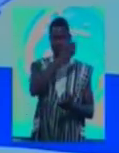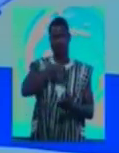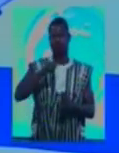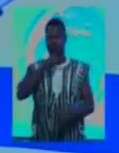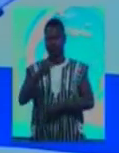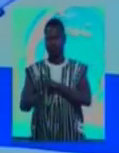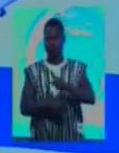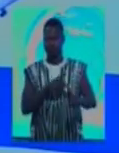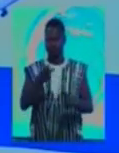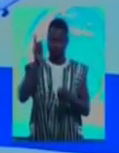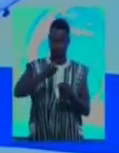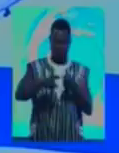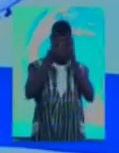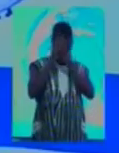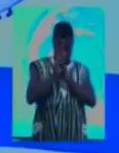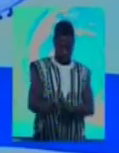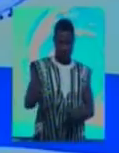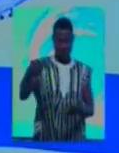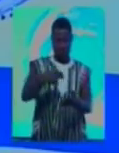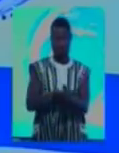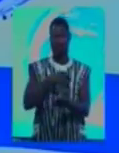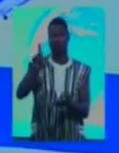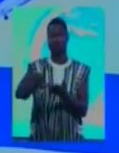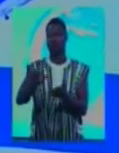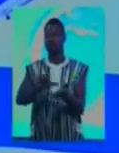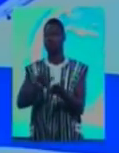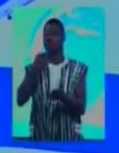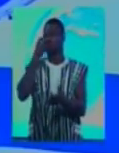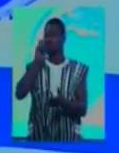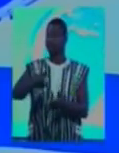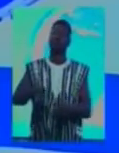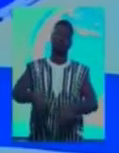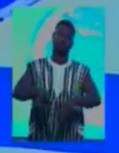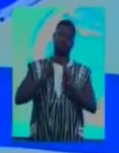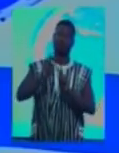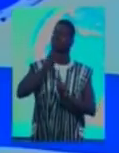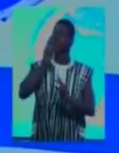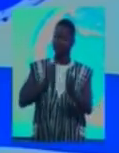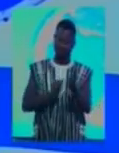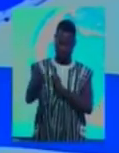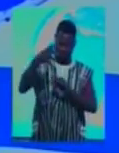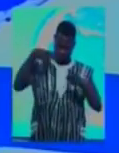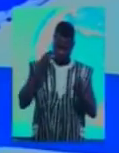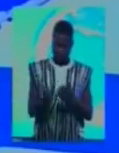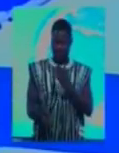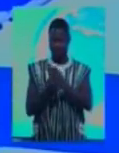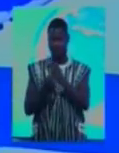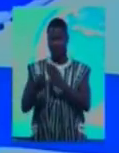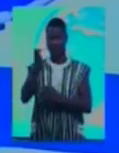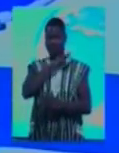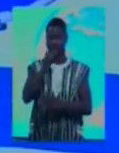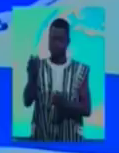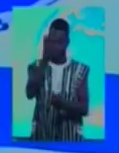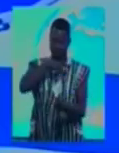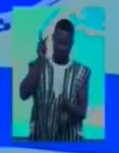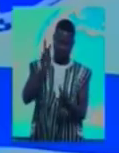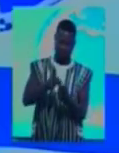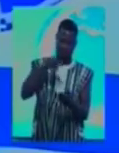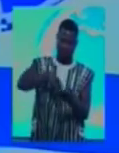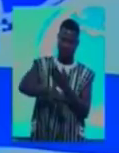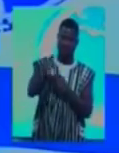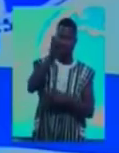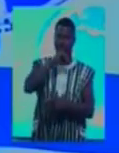se conformer à ces nouvelles directives, des règles qui devraient permettre d'être plus économiques et plus efficientes dans la consommation en